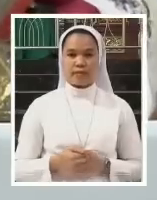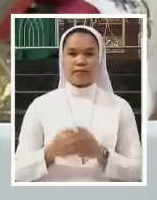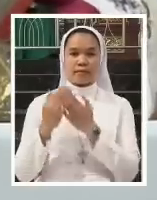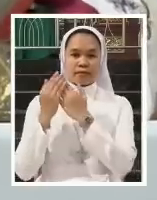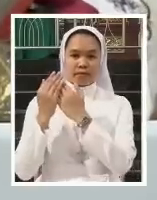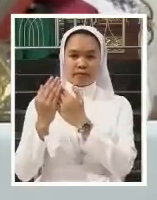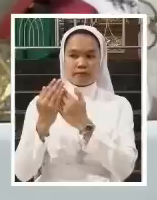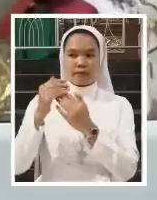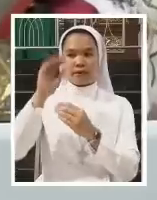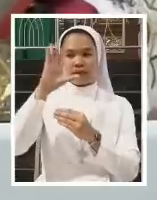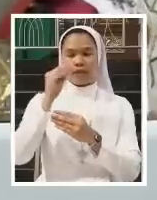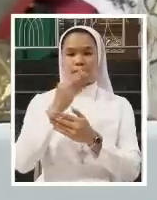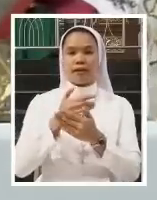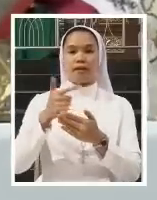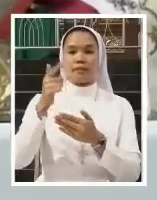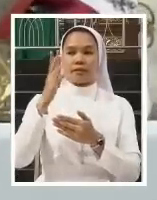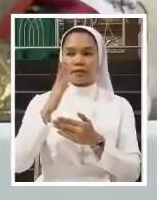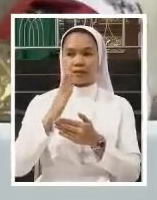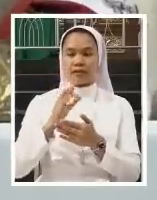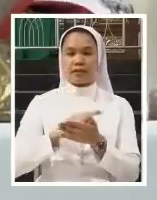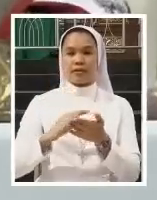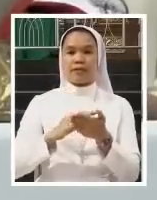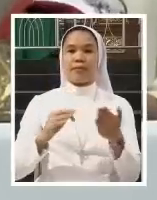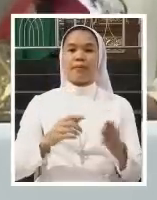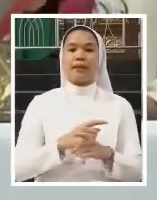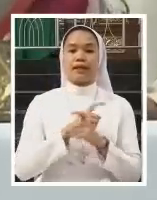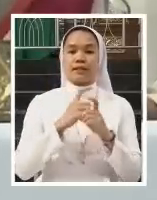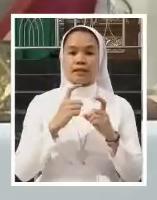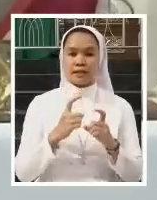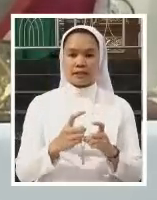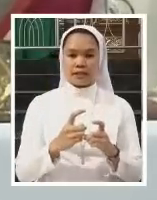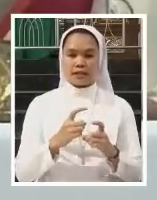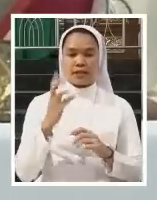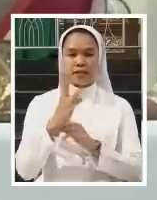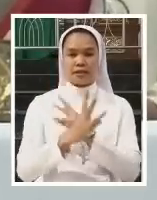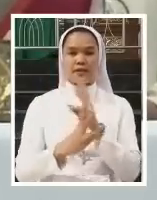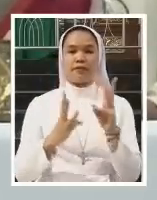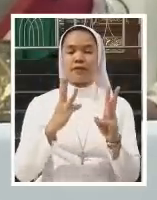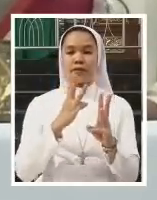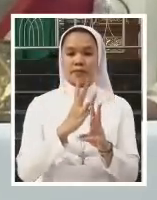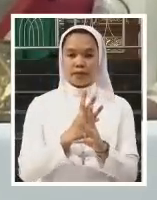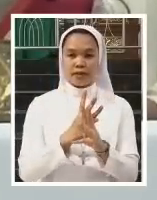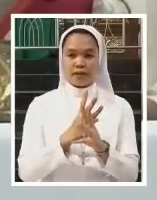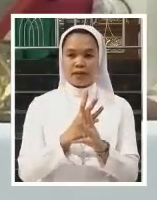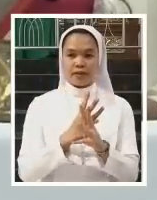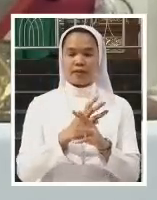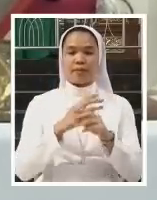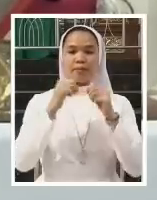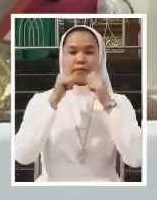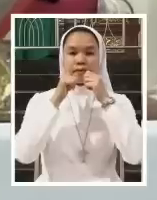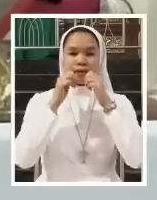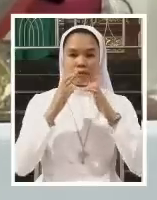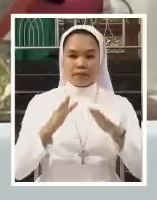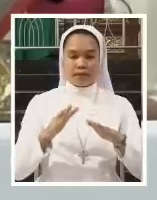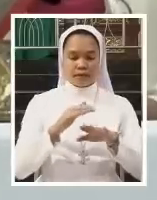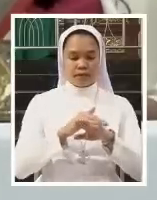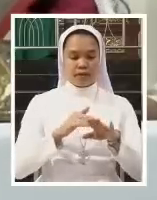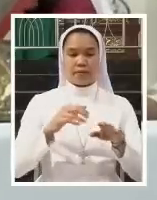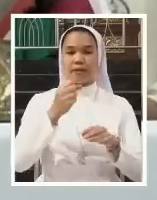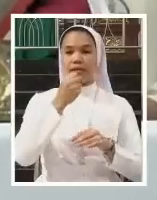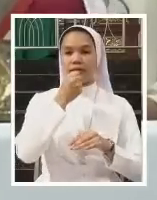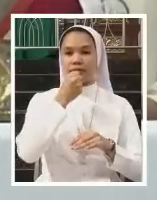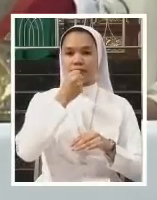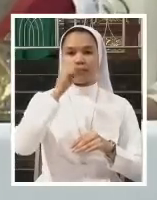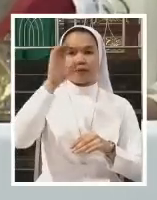Uyan kordero kang Dios, uyan nagpapara kan mga kasalan kan kinaban, palada na mga inapod